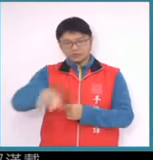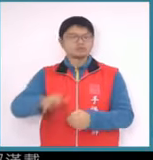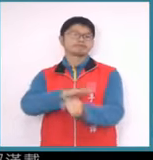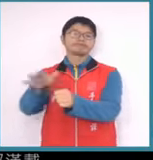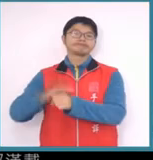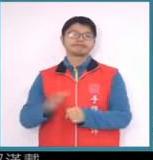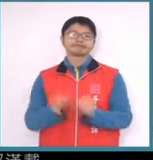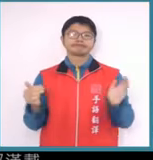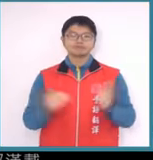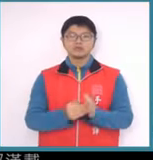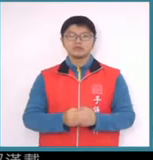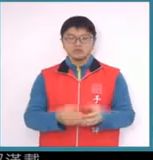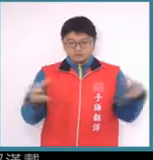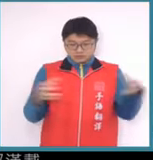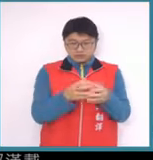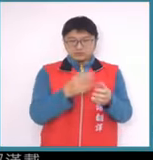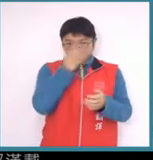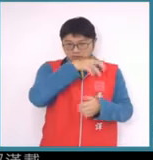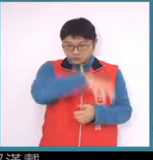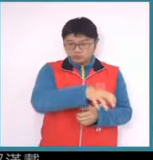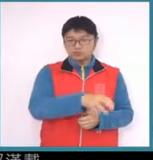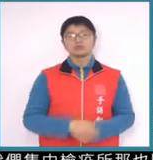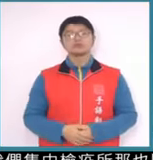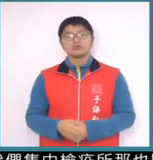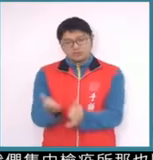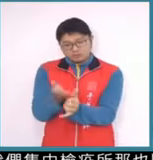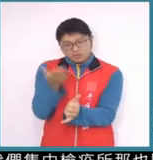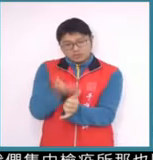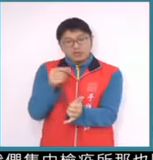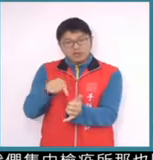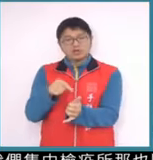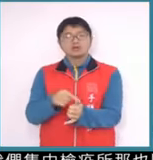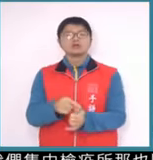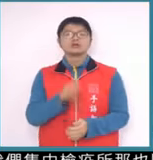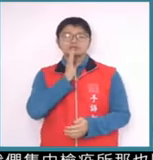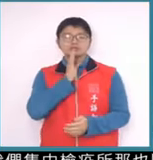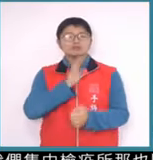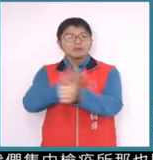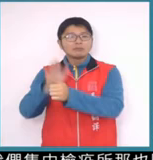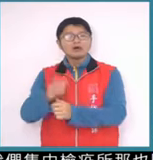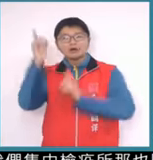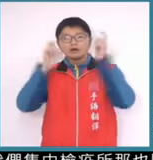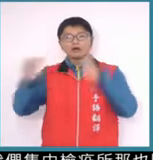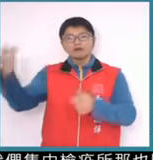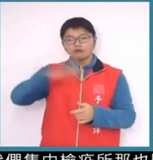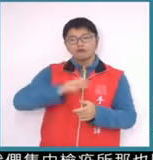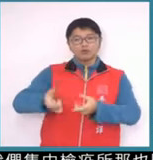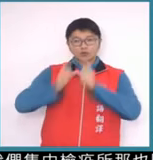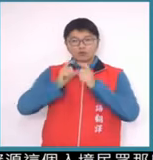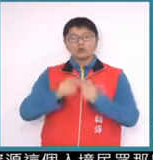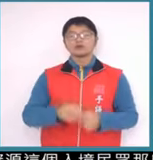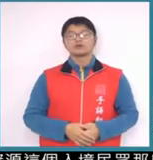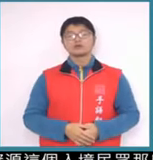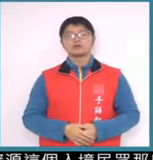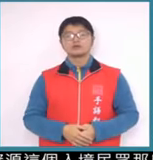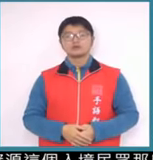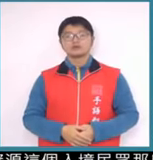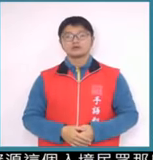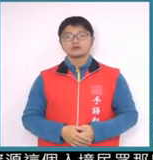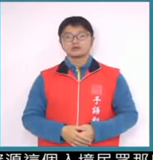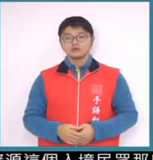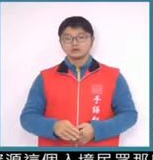疫所，那也因为北部地区多半支援这个入境民众，那所以我们有大概有25个各县市的